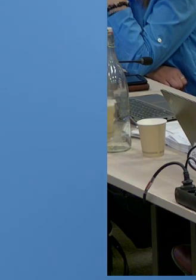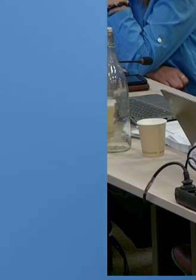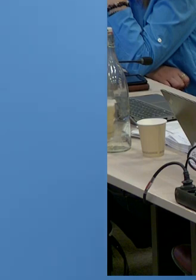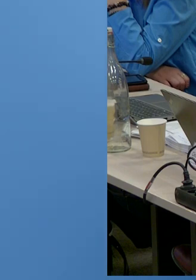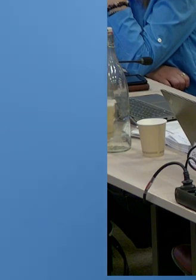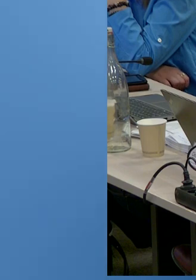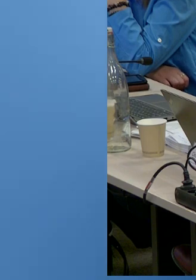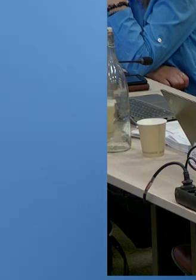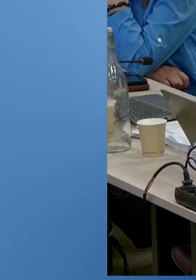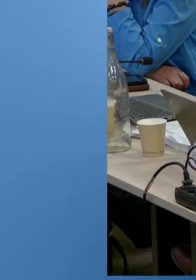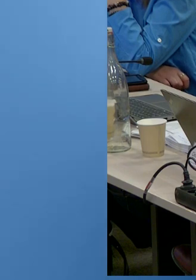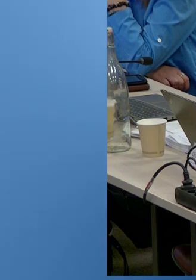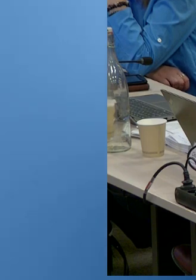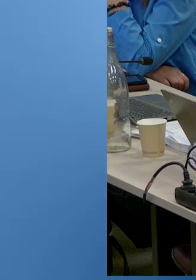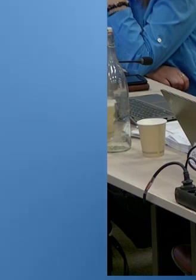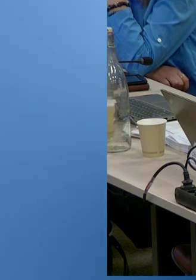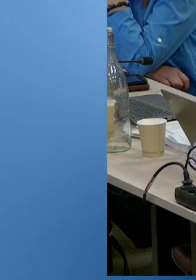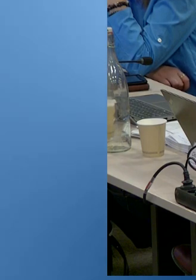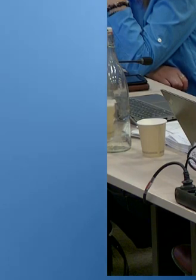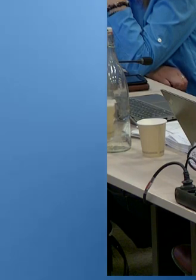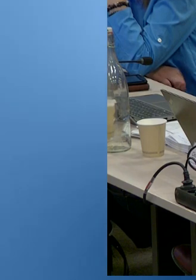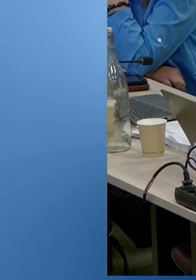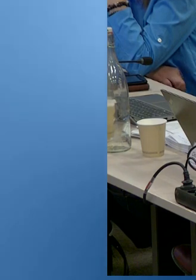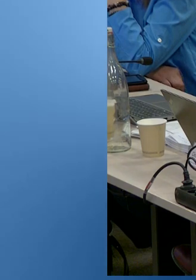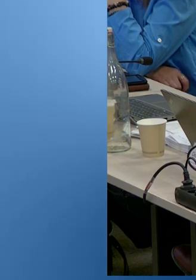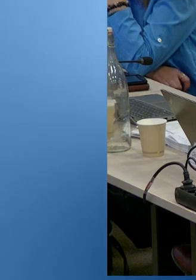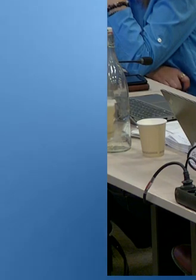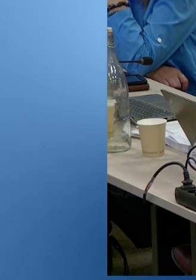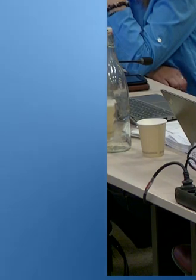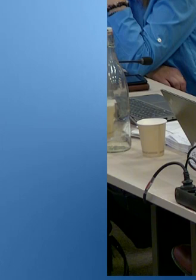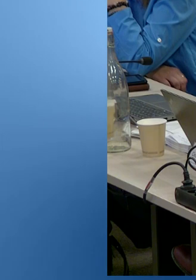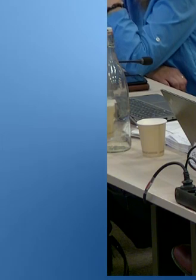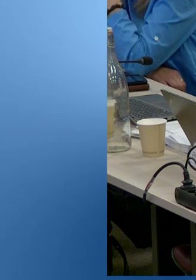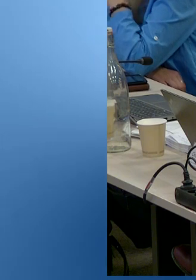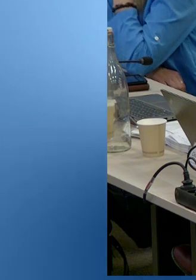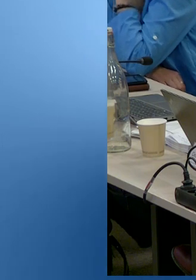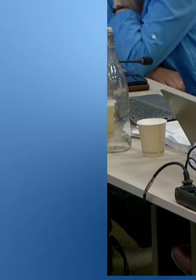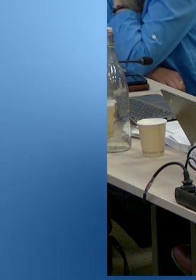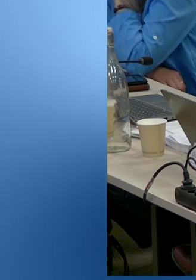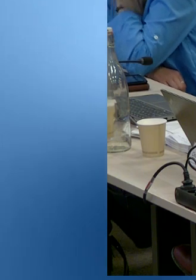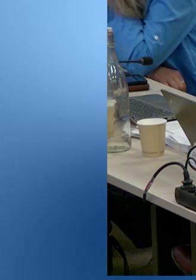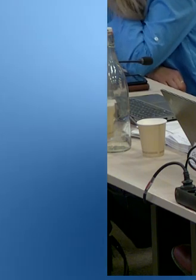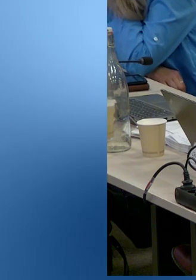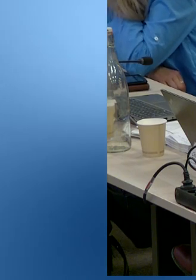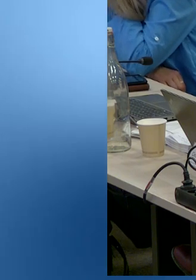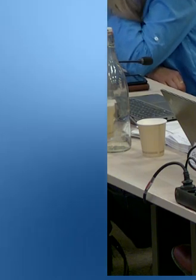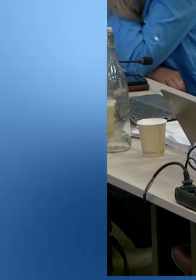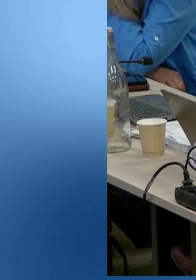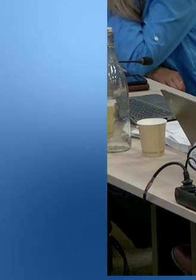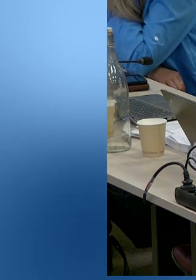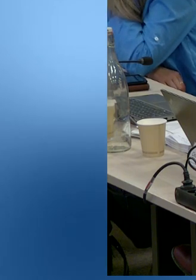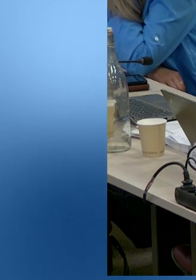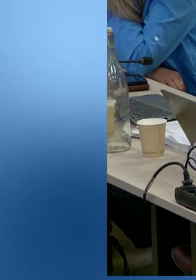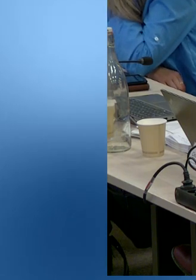laap pour une alimentation de qualité plus accessible visant à sauvegarder la structure enfin pour conclure un petit point à propos de la